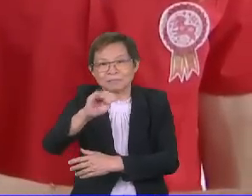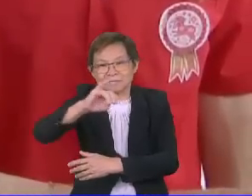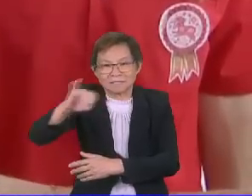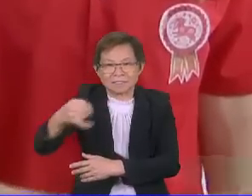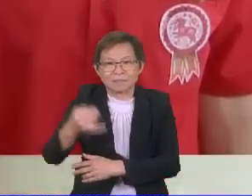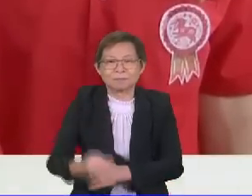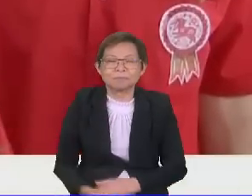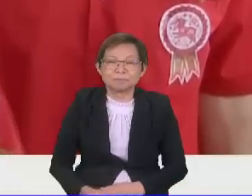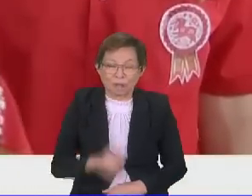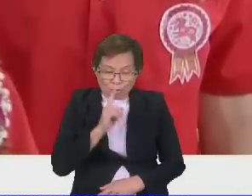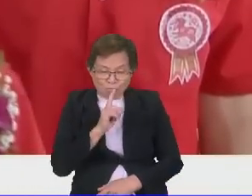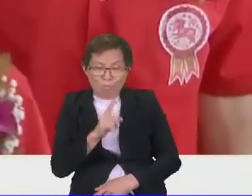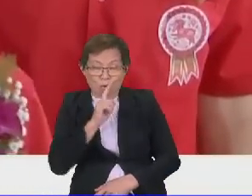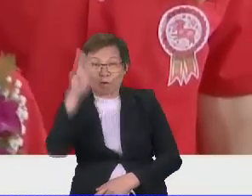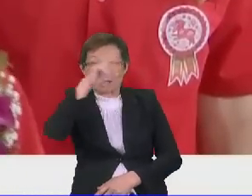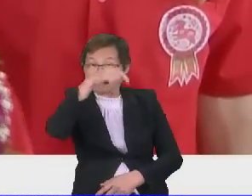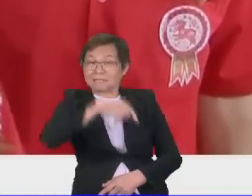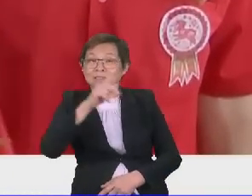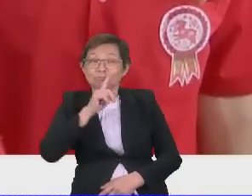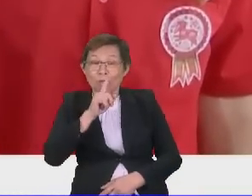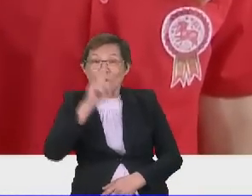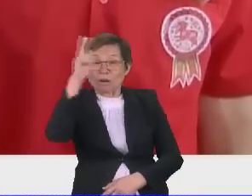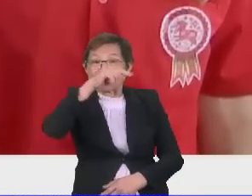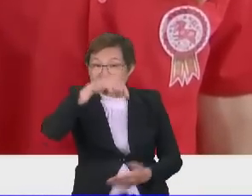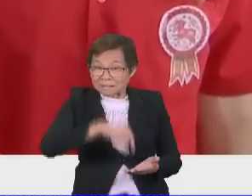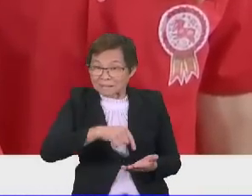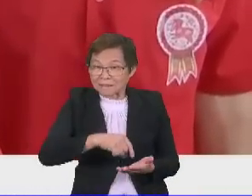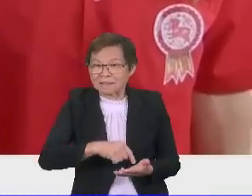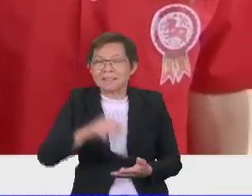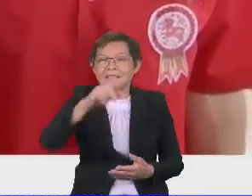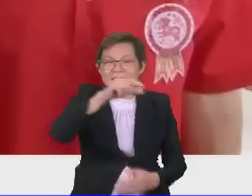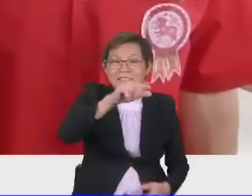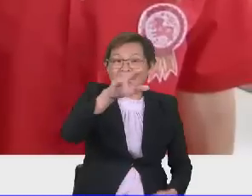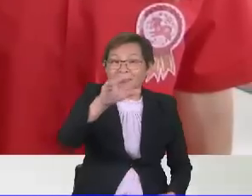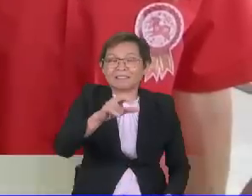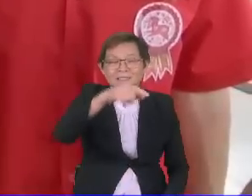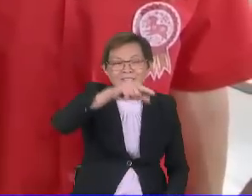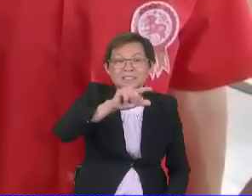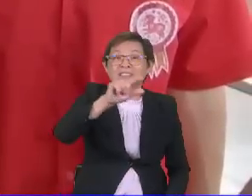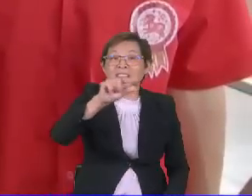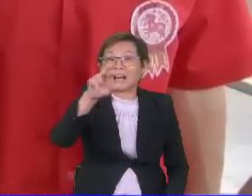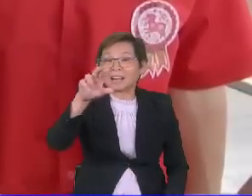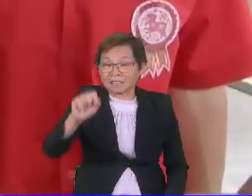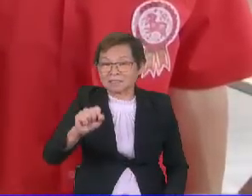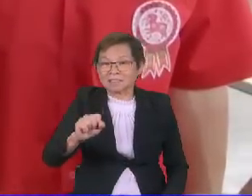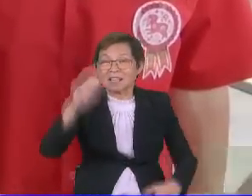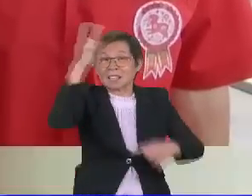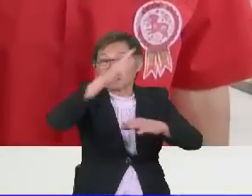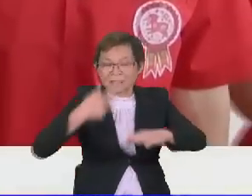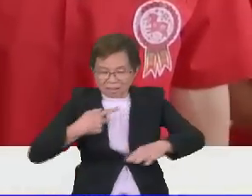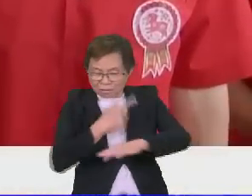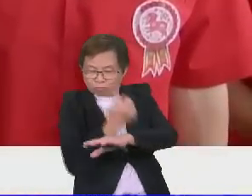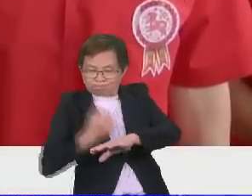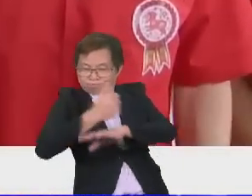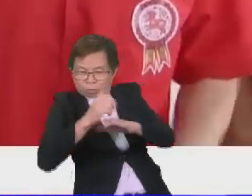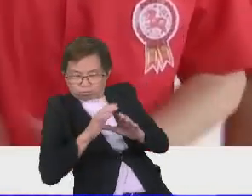kita sudah tentunya kerajaan ini kerajaan jrs adalah kerajaan yang kita bentuk bersama